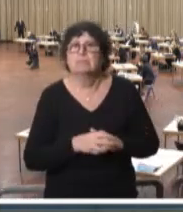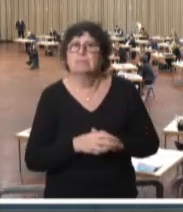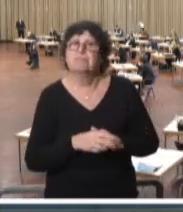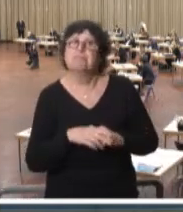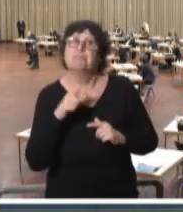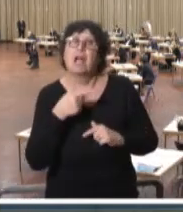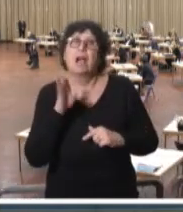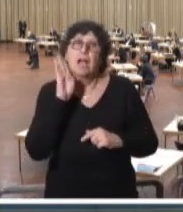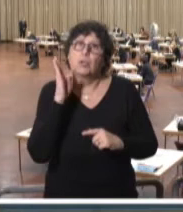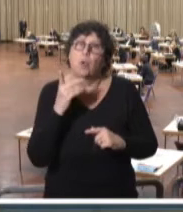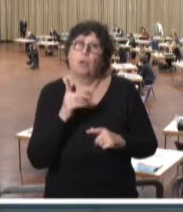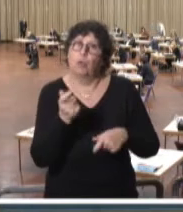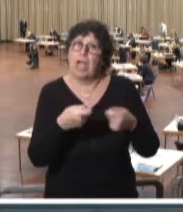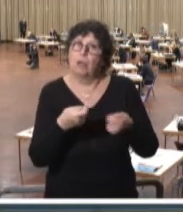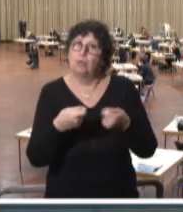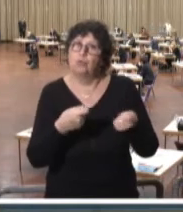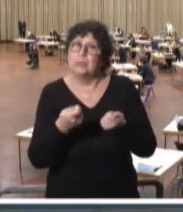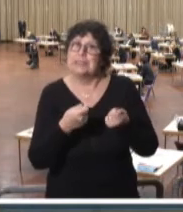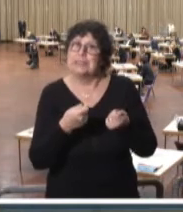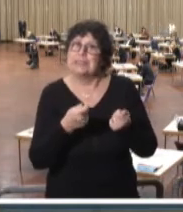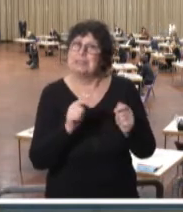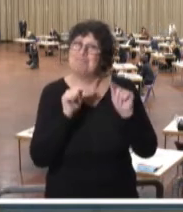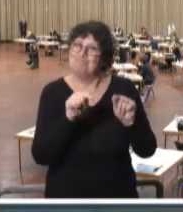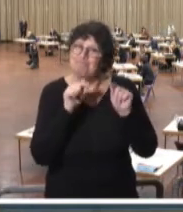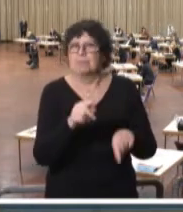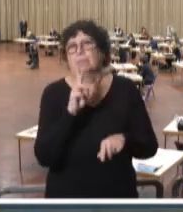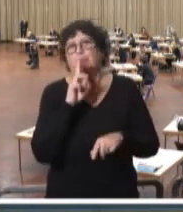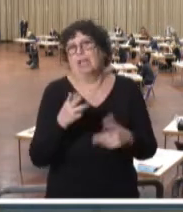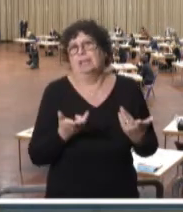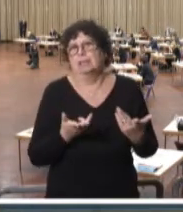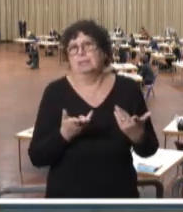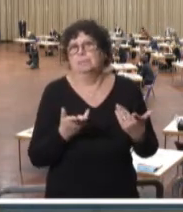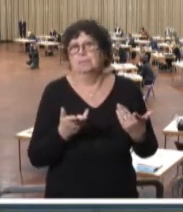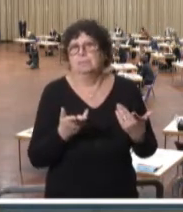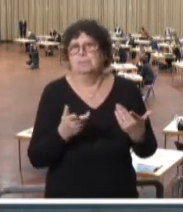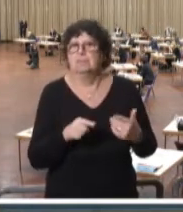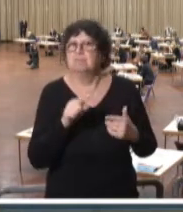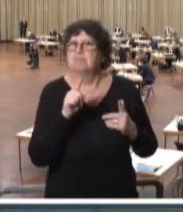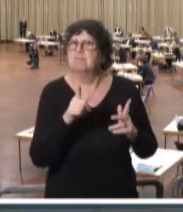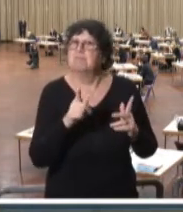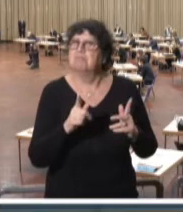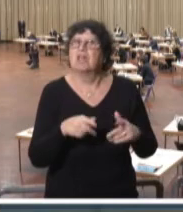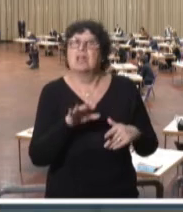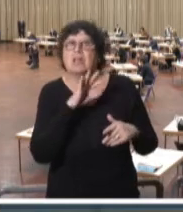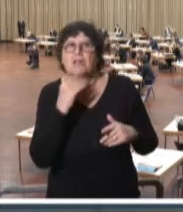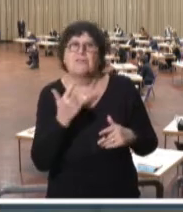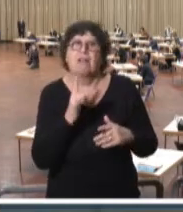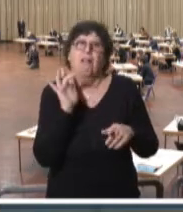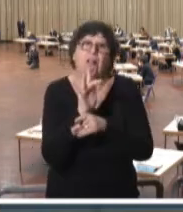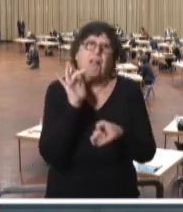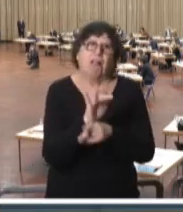Die Anhörung im Ausschuss hat genau das bestätigt. Es gab heftige